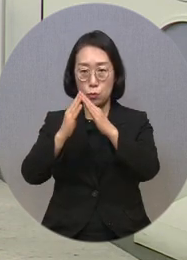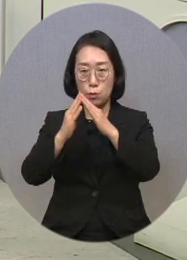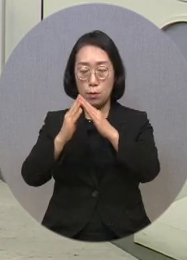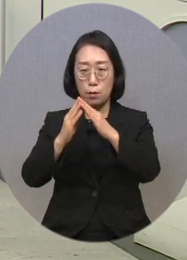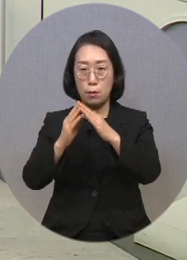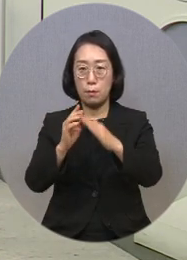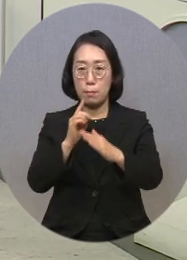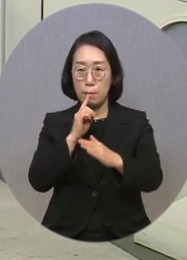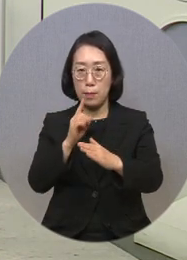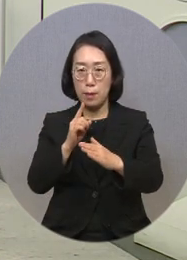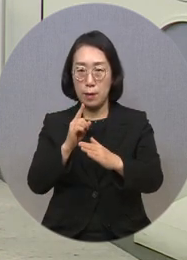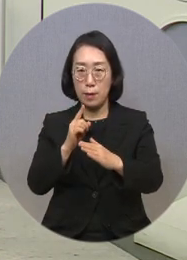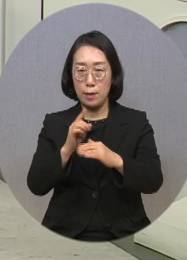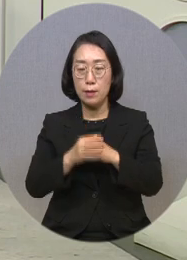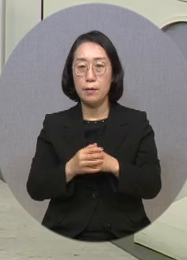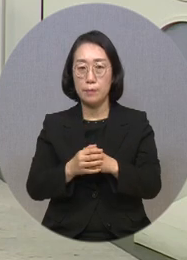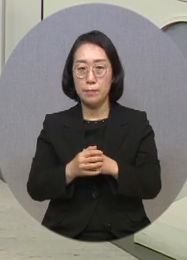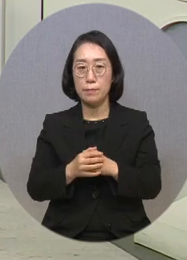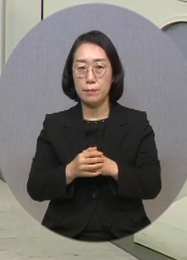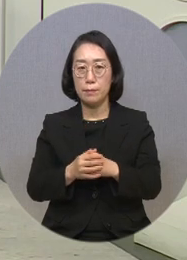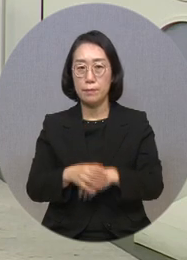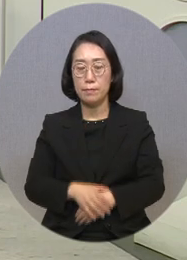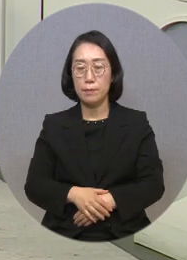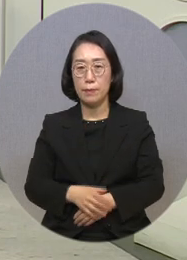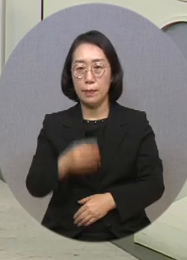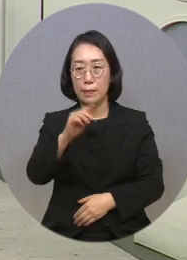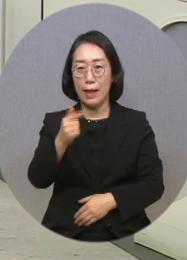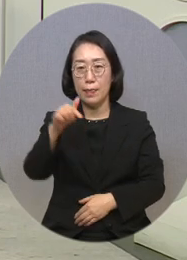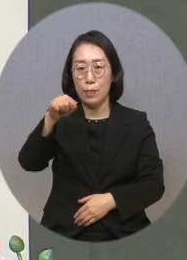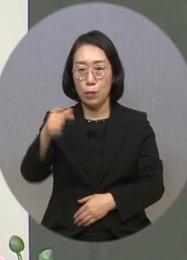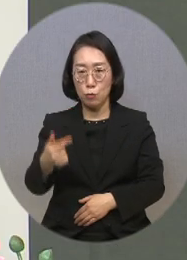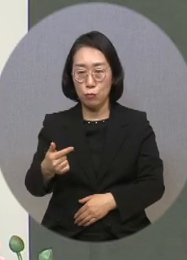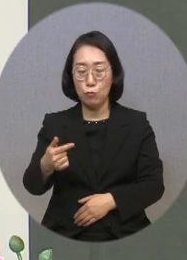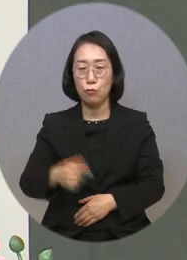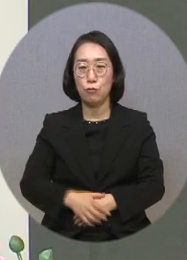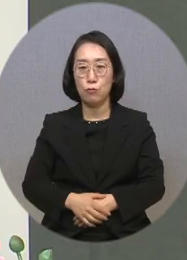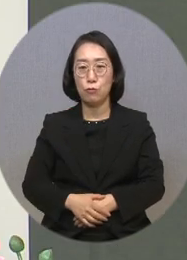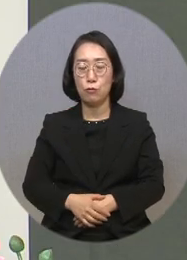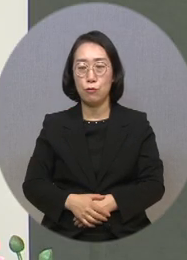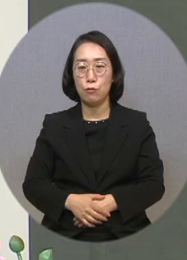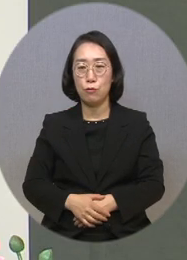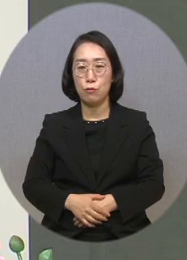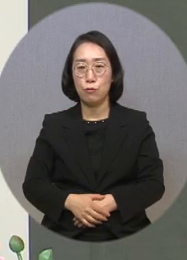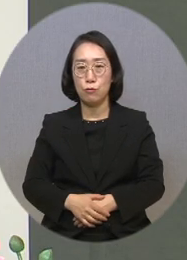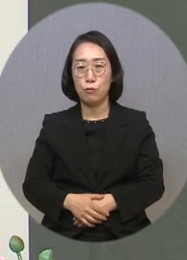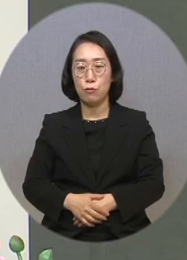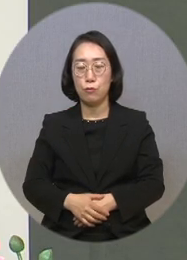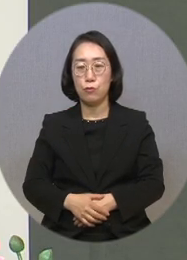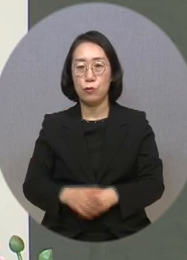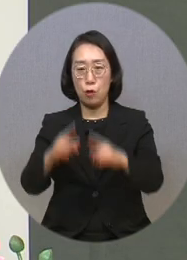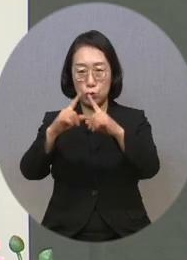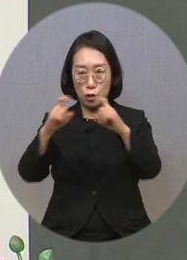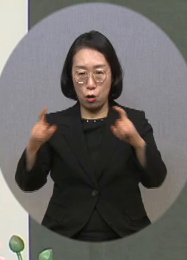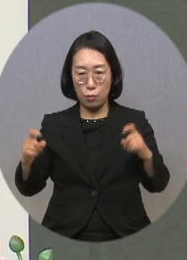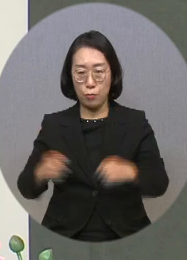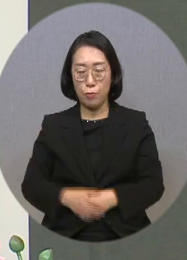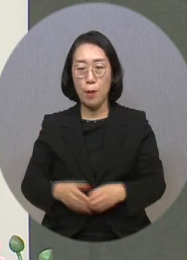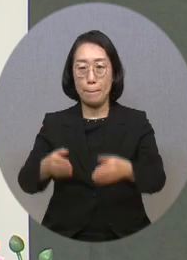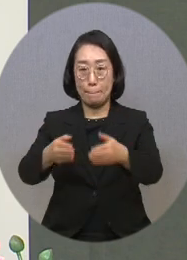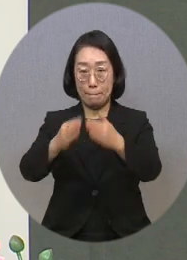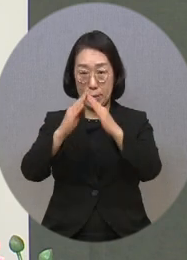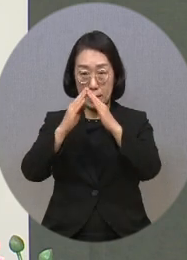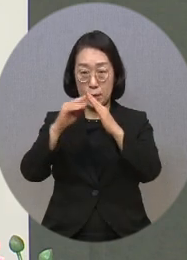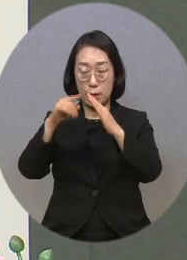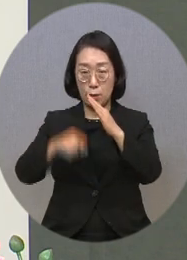모르니까 풀어서 얘기한다. 당군성전이에요. 그렇습니까? 네. 집을 짓고 거기에서 이제 기거를